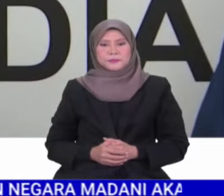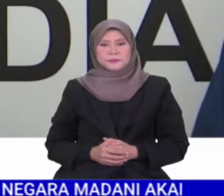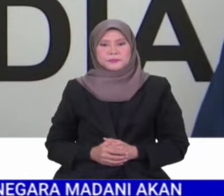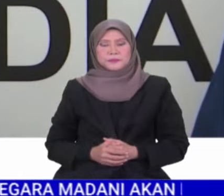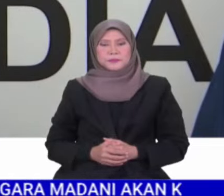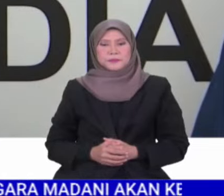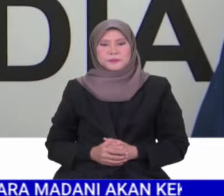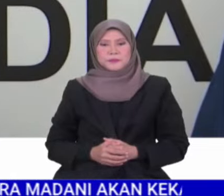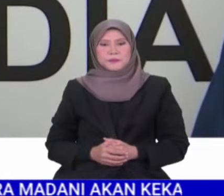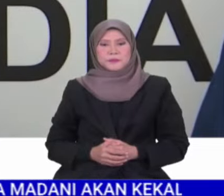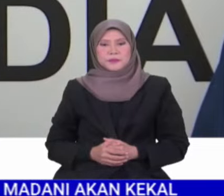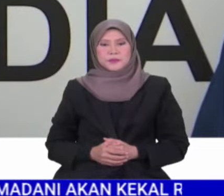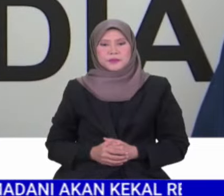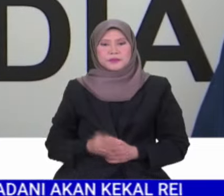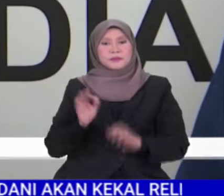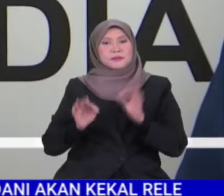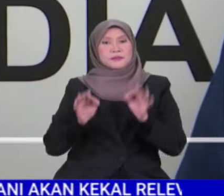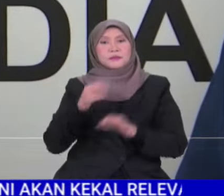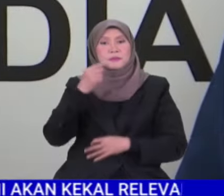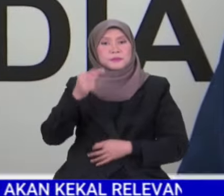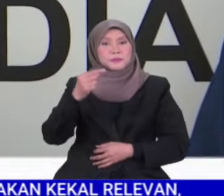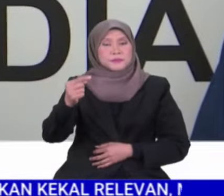Antara lain, kalau kita sebut tentang